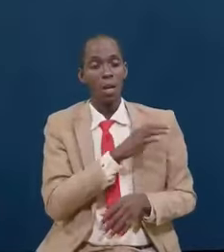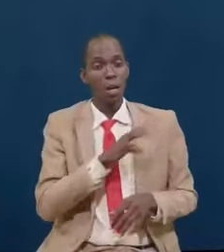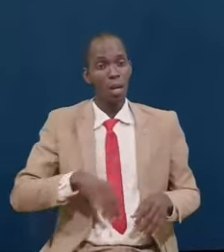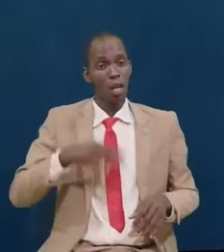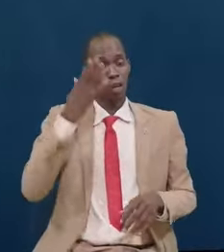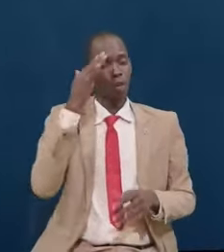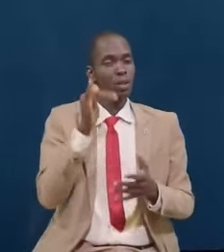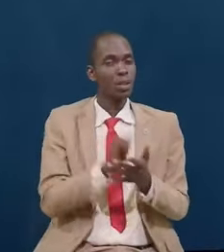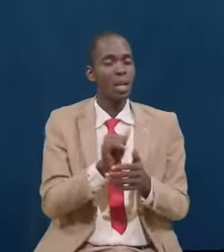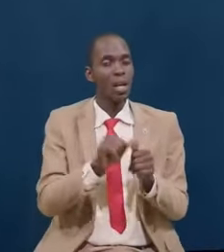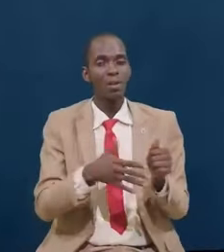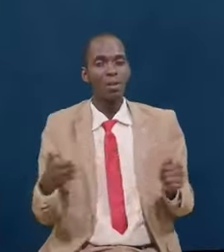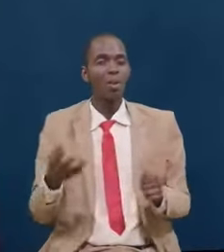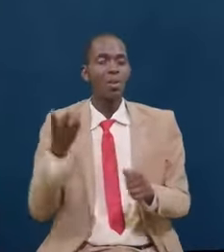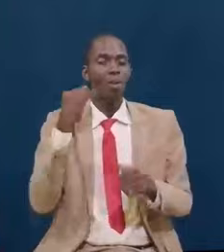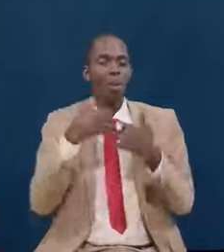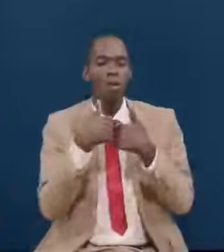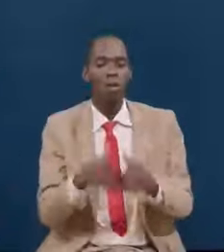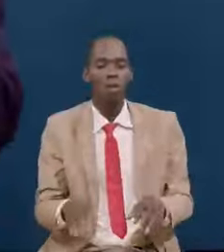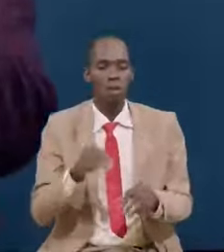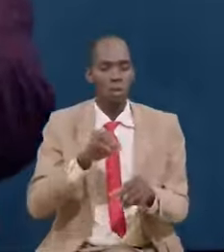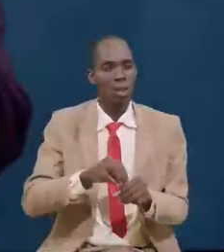que tout ce que nous avons perdu en Adam,